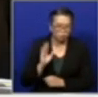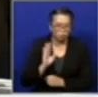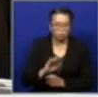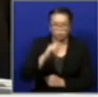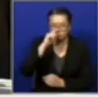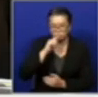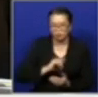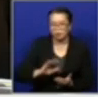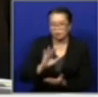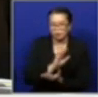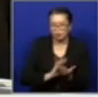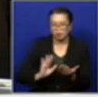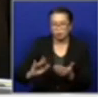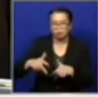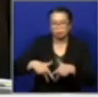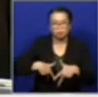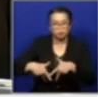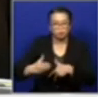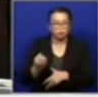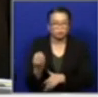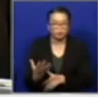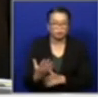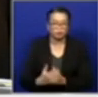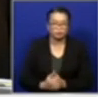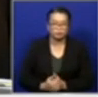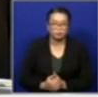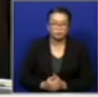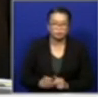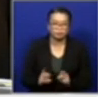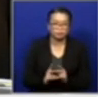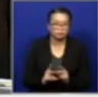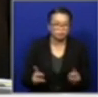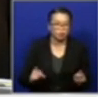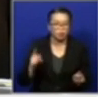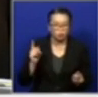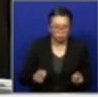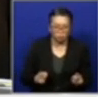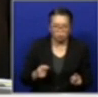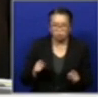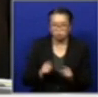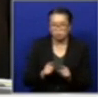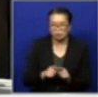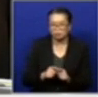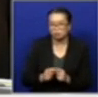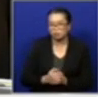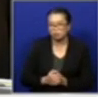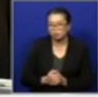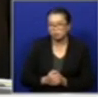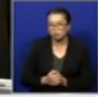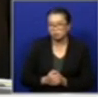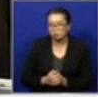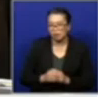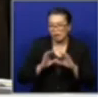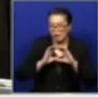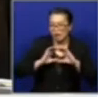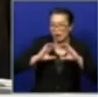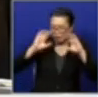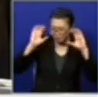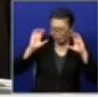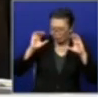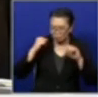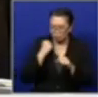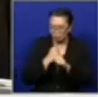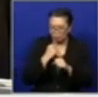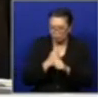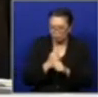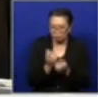ารณาผลกระทบการเข้าร่วมความตกลง CPTPP ของไทยแต่การศึกษานี้จะต้องเป็นไปเพื่อรักษ